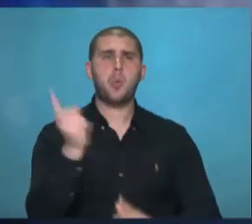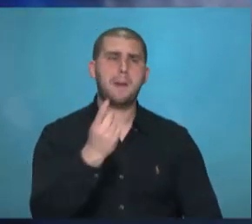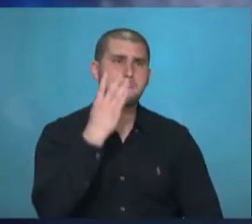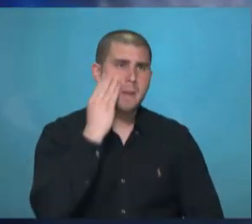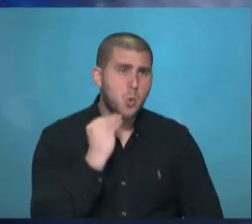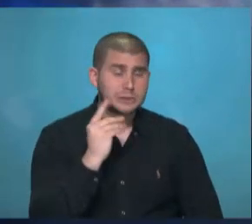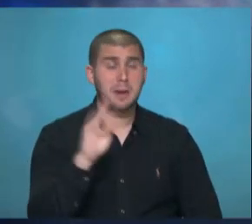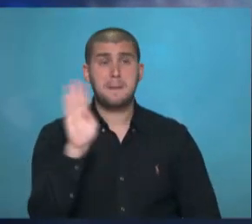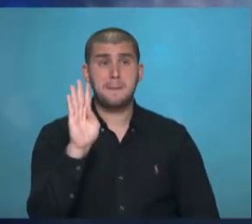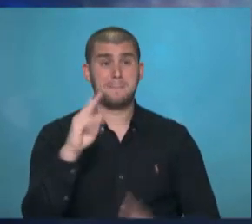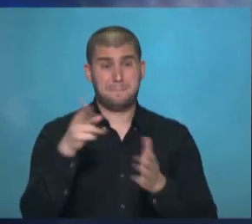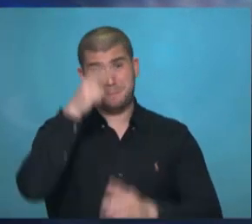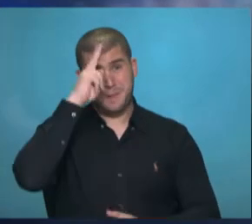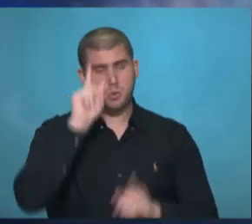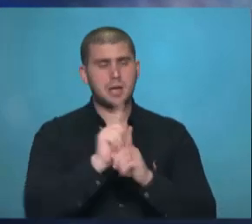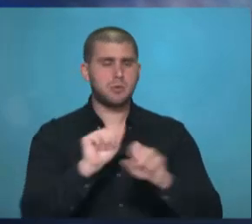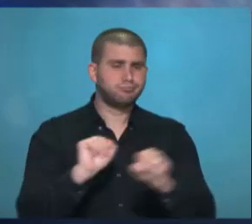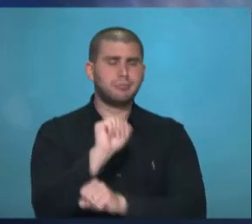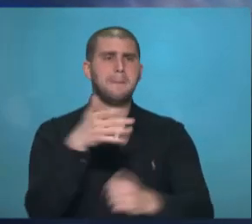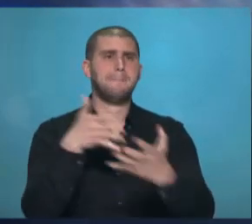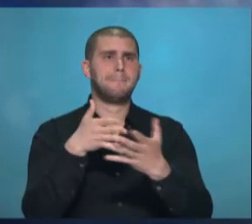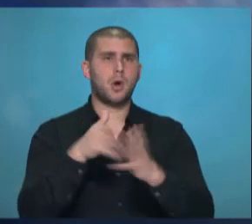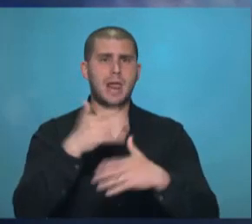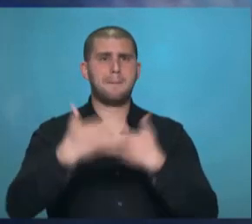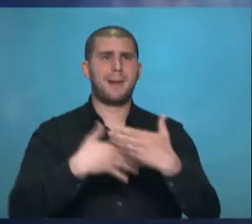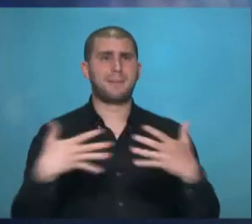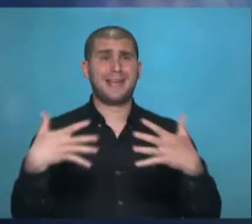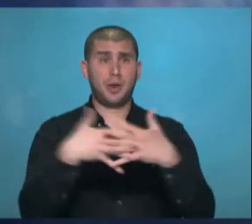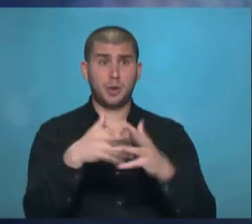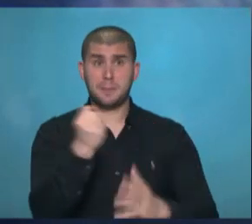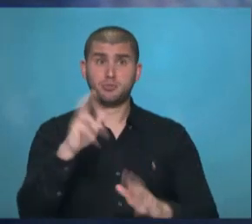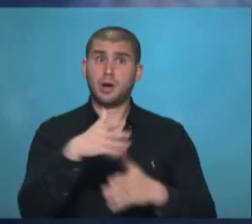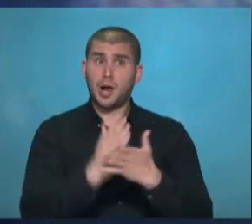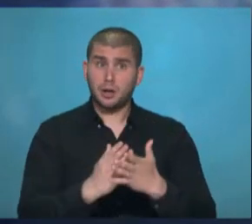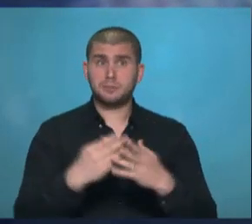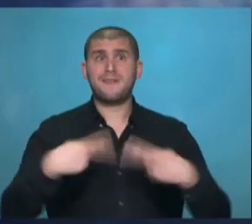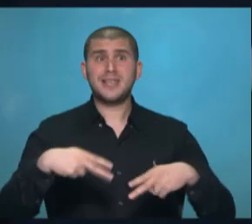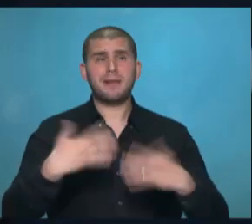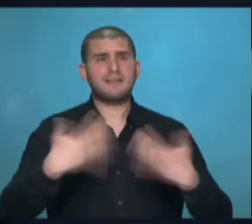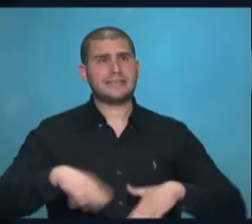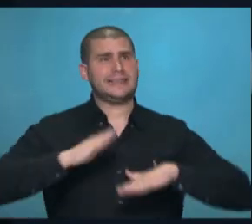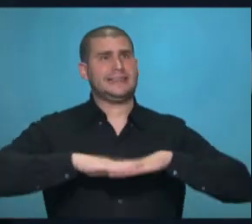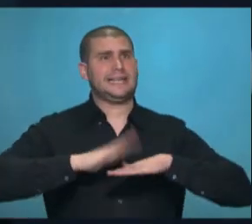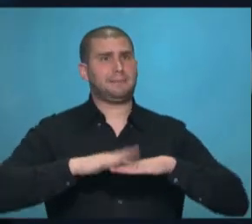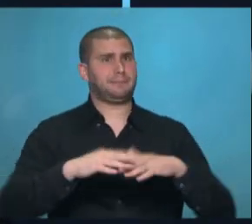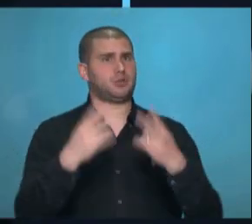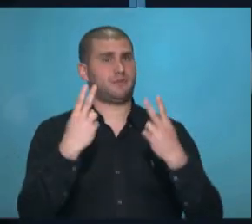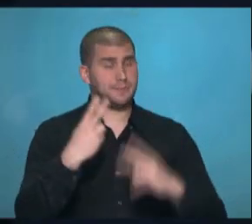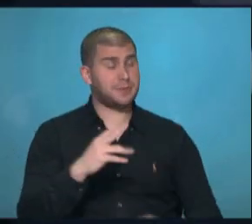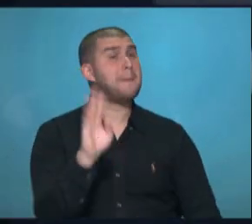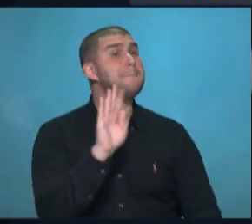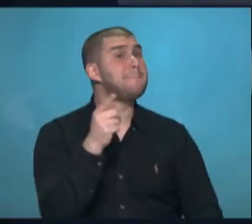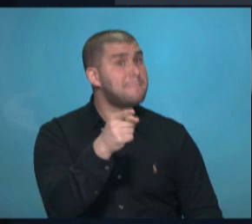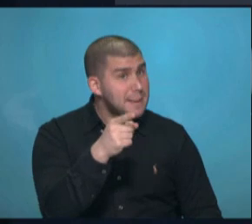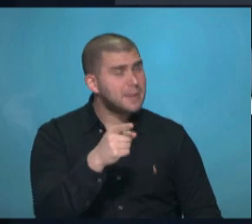בליכוד נשמעת ביקורת על המהלכים האלה לאיחוד בימין. אולי יש מי שחושש להפסיד תיקים אטרקטיביים? נכון, תראי, נתניהו מבחינתו